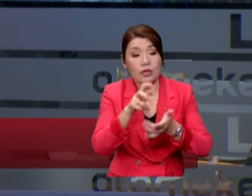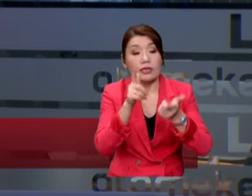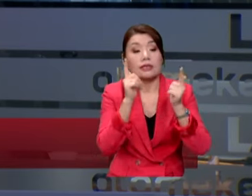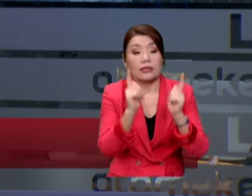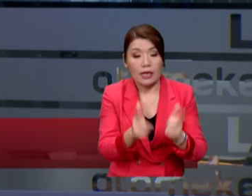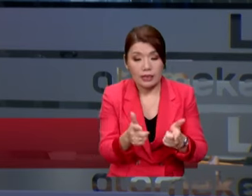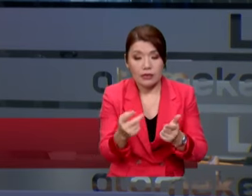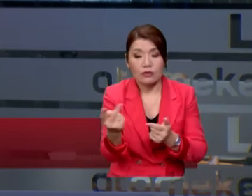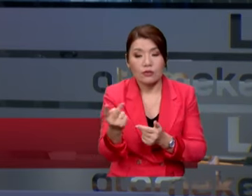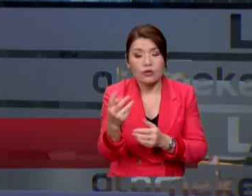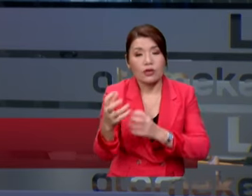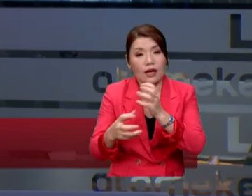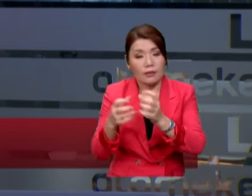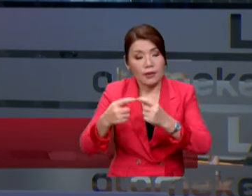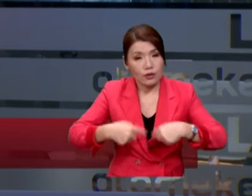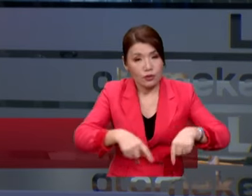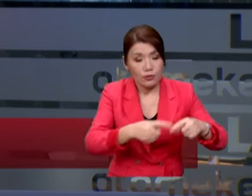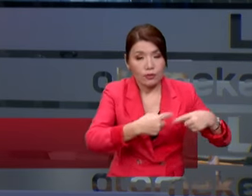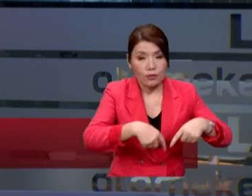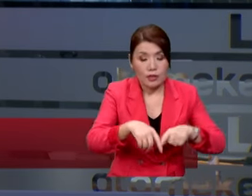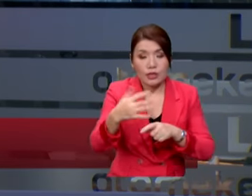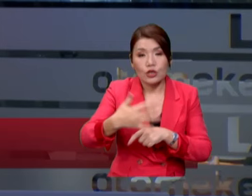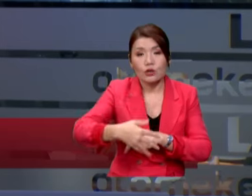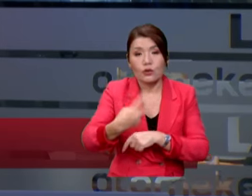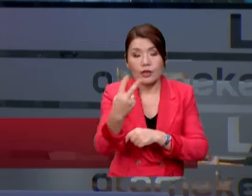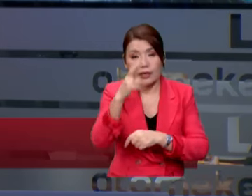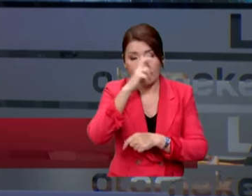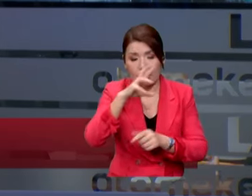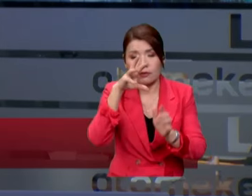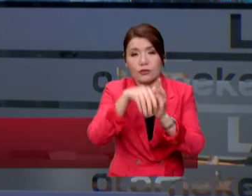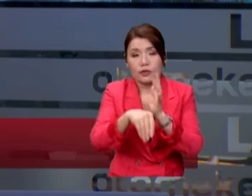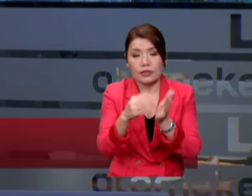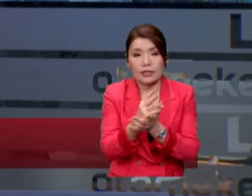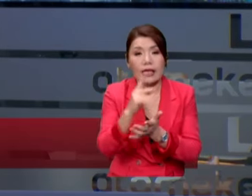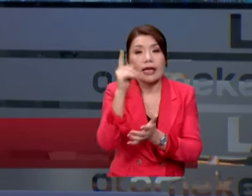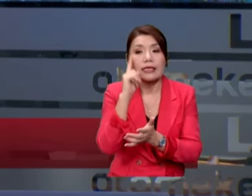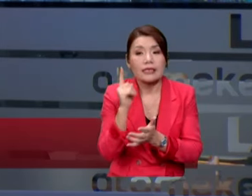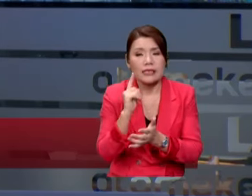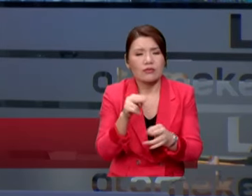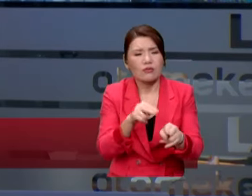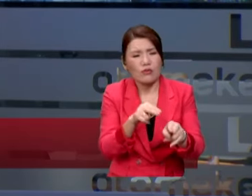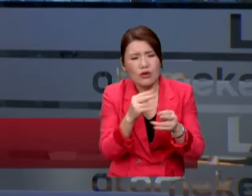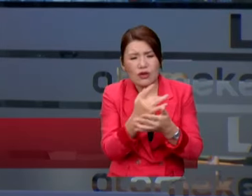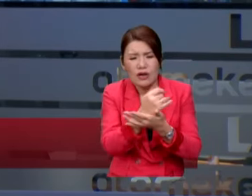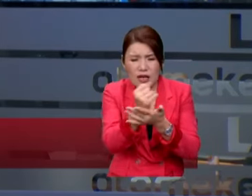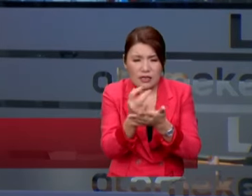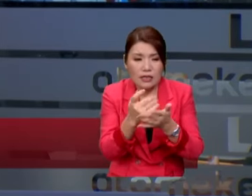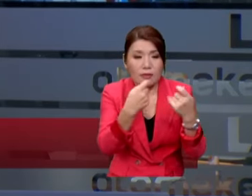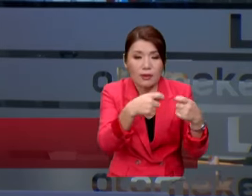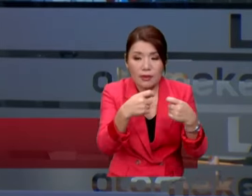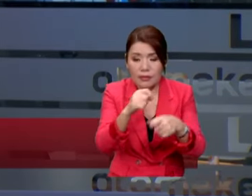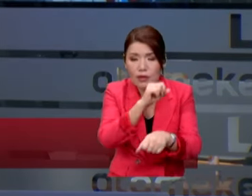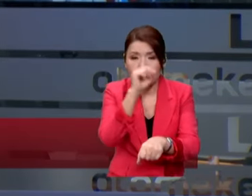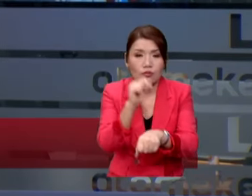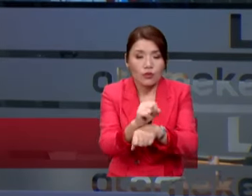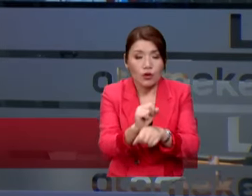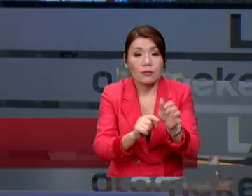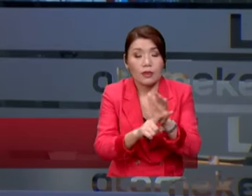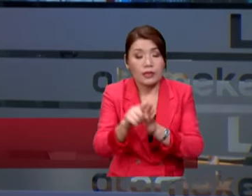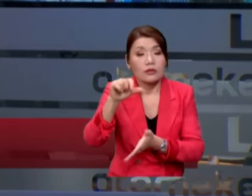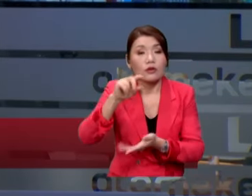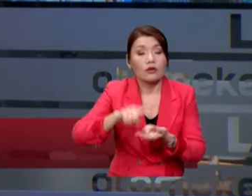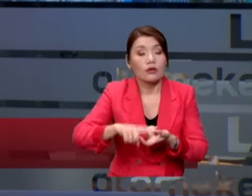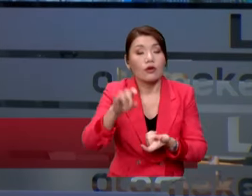көрген қос халықаралық ұйыммен 52 елдің қатарында. Израильге қару-жарақ пен оқ-дәрі сатуды тоқтату бастамасына